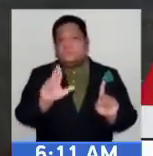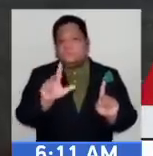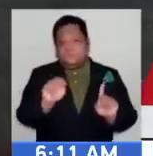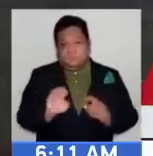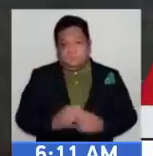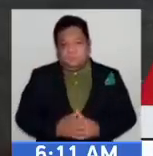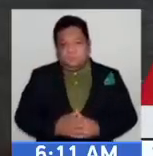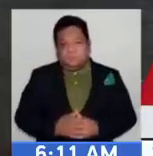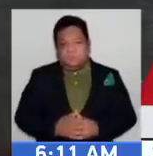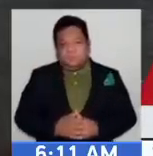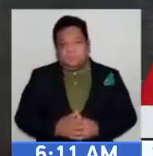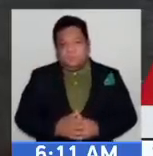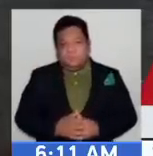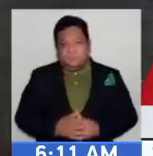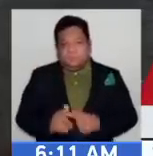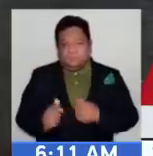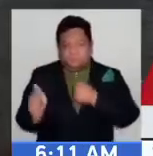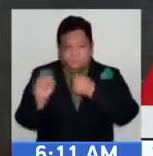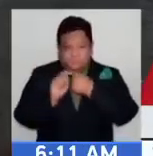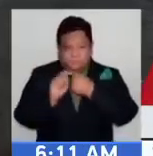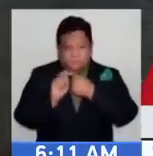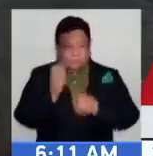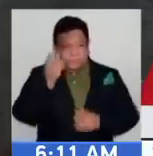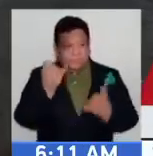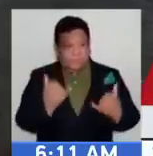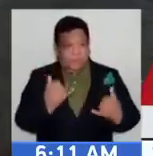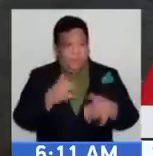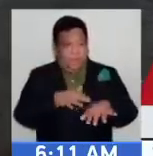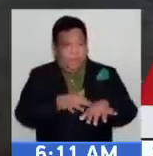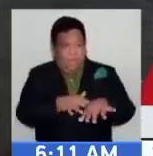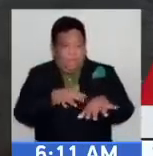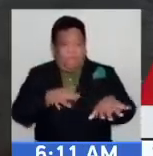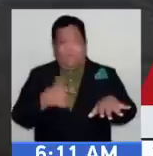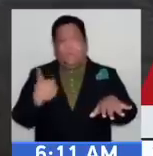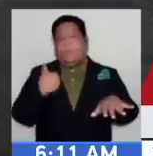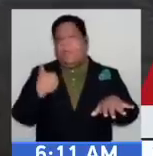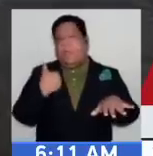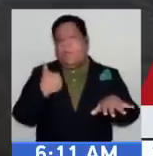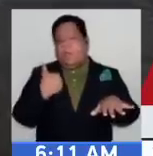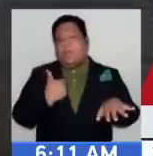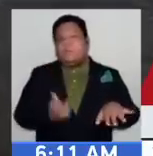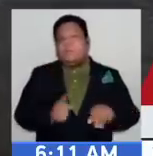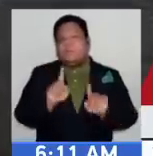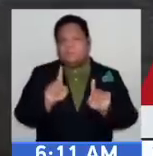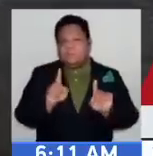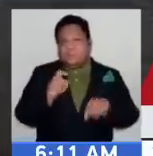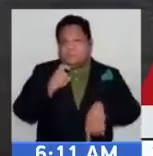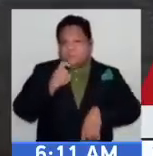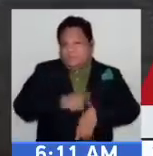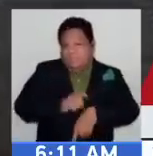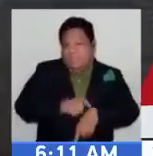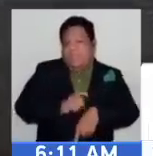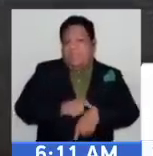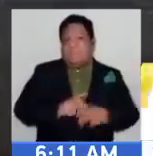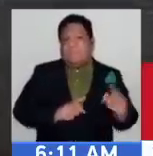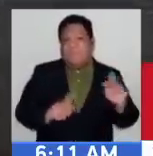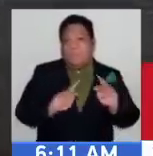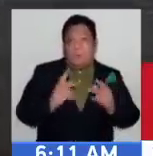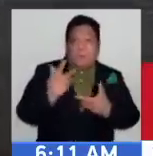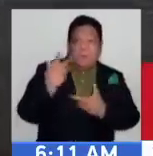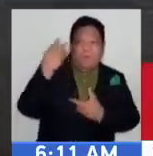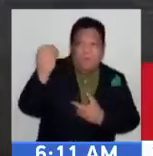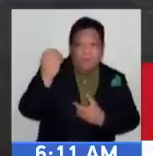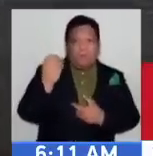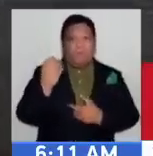Igan, sa ngayon, hindi pa bumibigat yung daloy ng trapiko dito sa Lagusnilad. Pero tuwing rush hour, eh talagang nagta-traffic daw talaga dito. Sabi